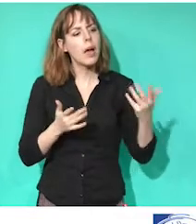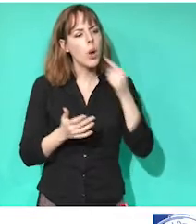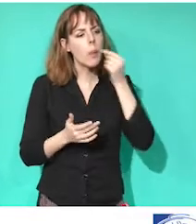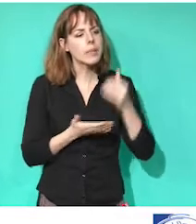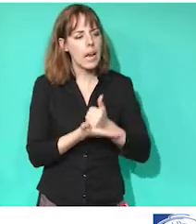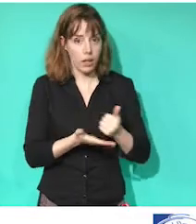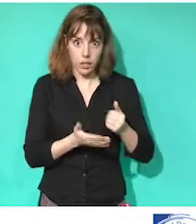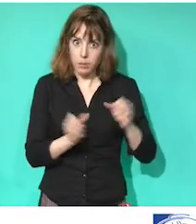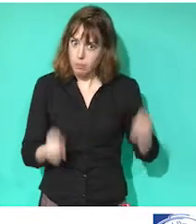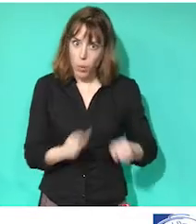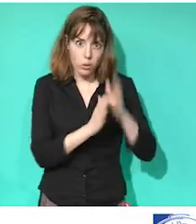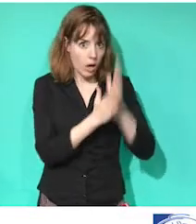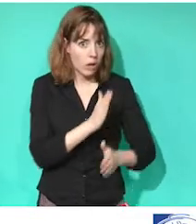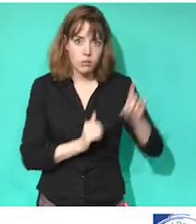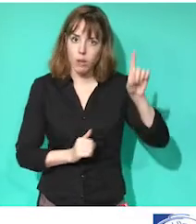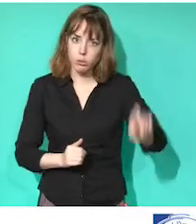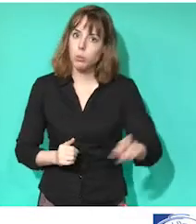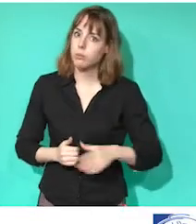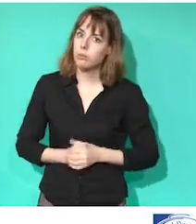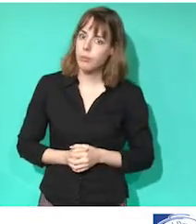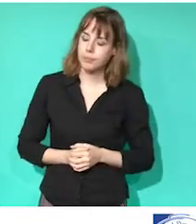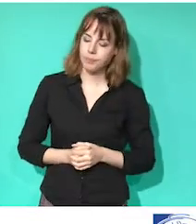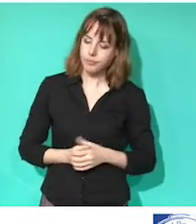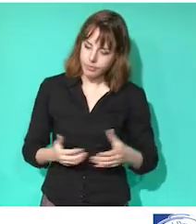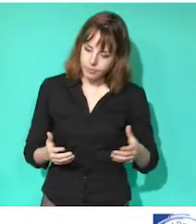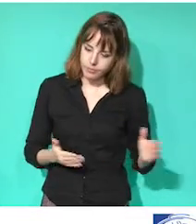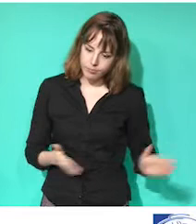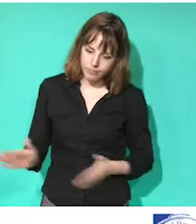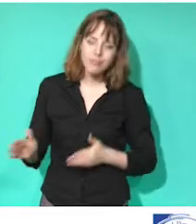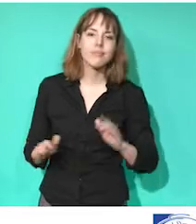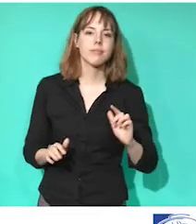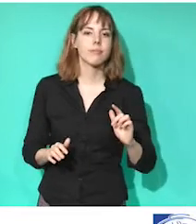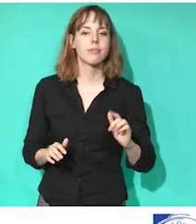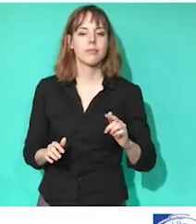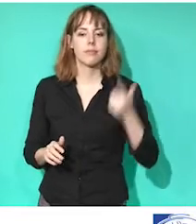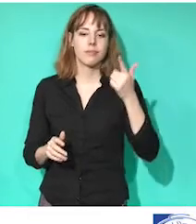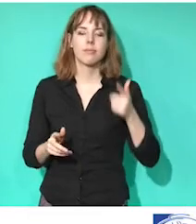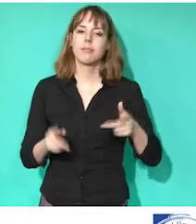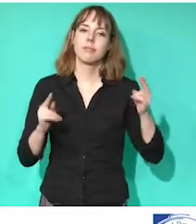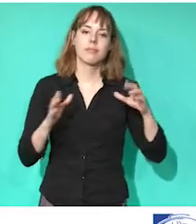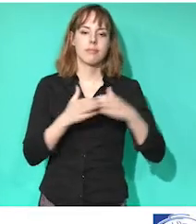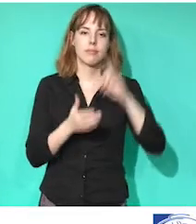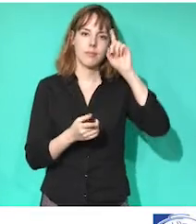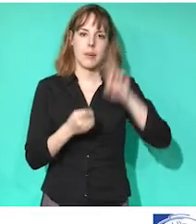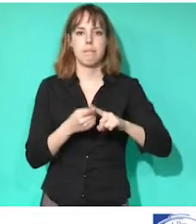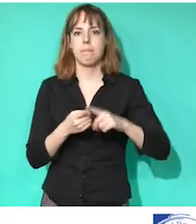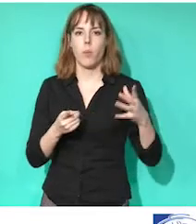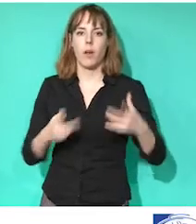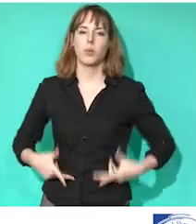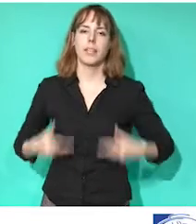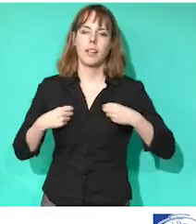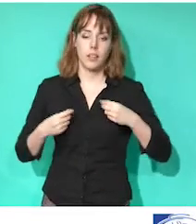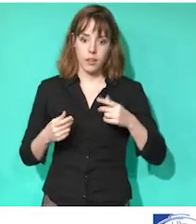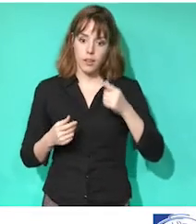Alors, deuxième série, si je puis dire, d'ateliers regroupés autour d'un thème qui était en quelque sorte celui de la visibilité des